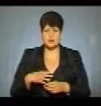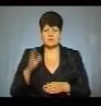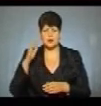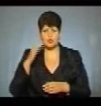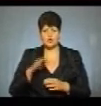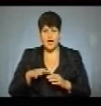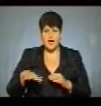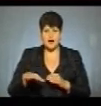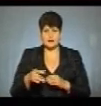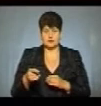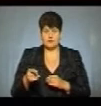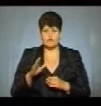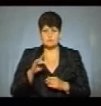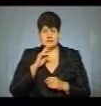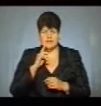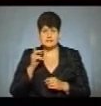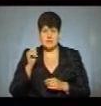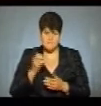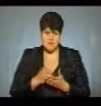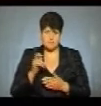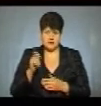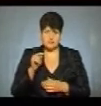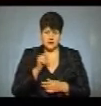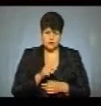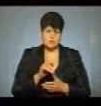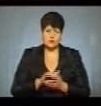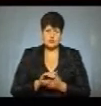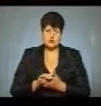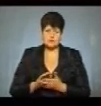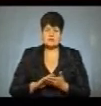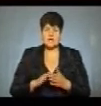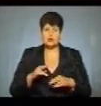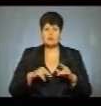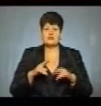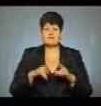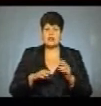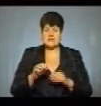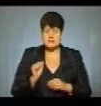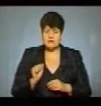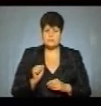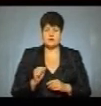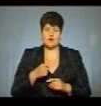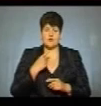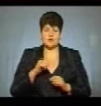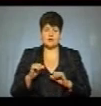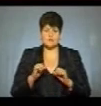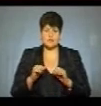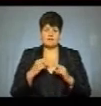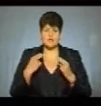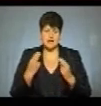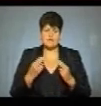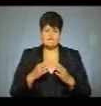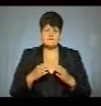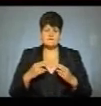Тернополя. Володимир Зеленський мав приїхати туди, щоб ознайомитися зі станом будівництва. За словами керівника Федерації біатлону в